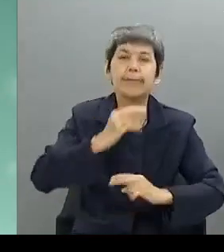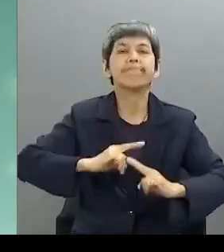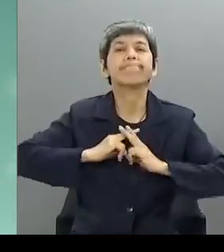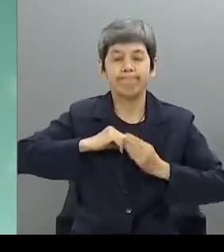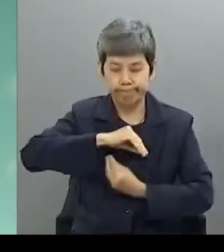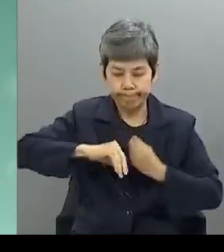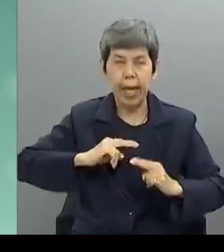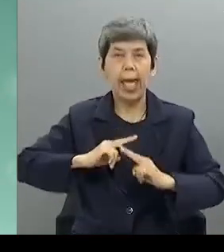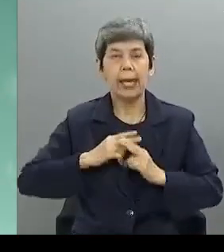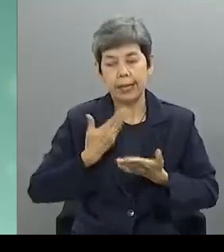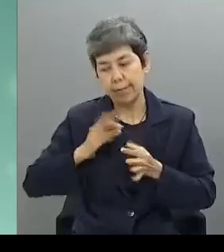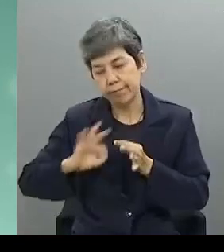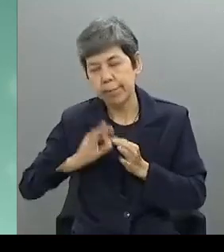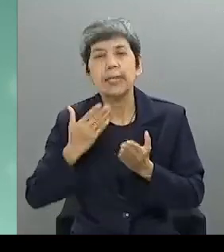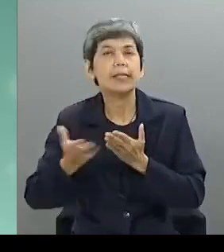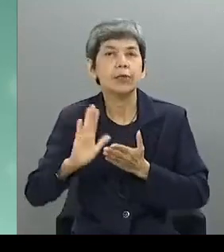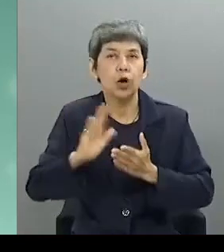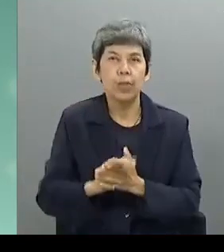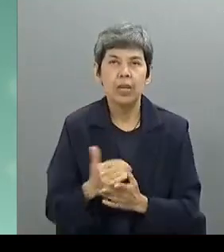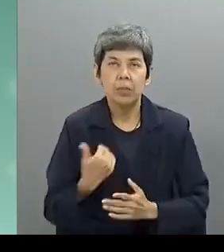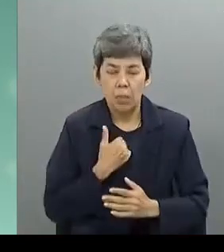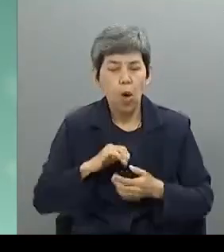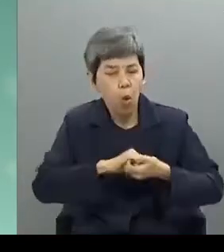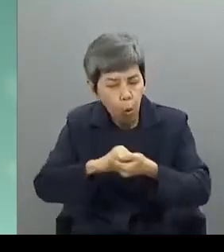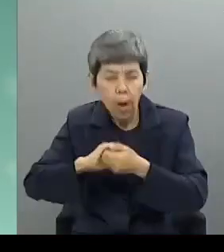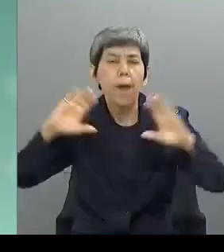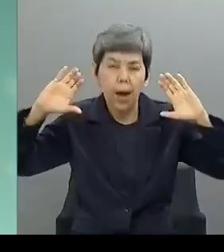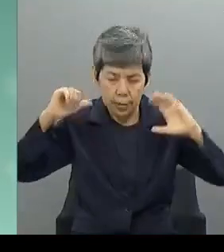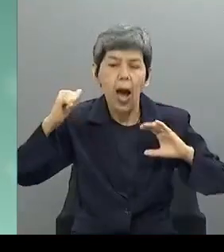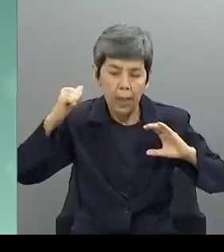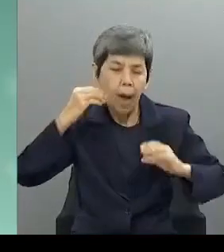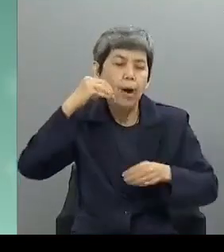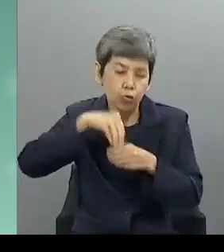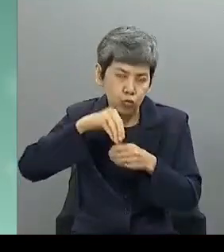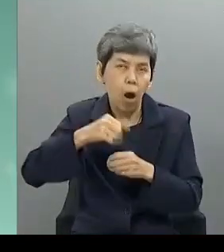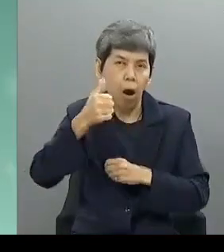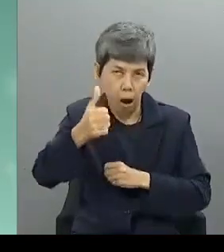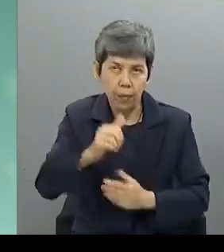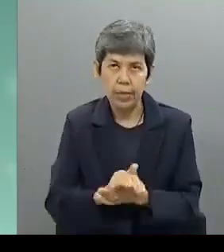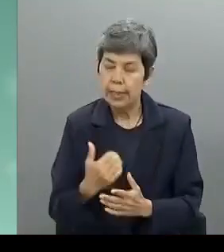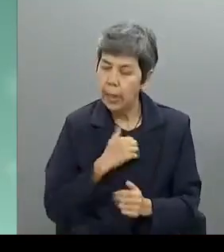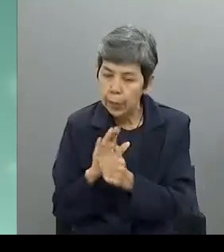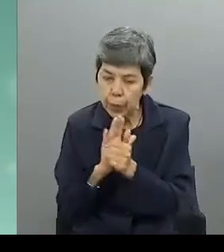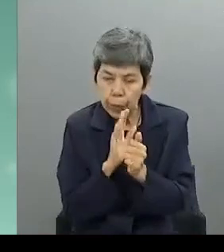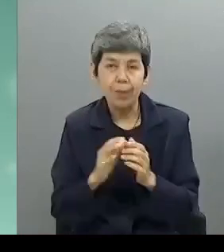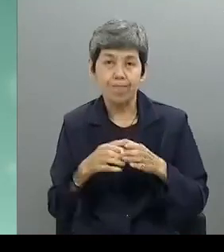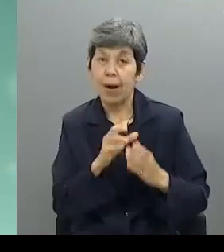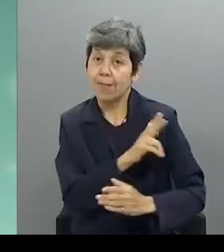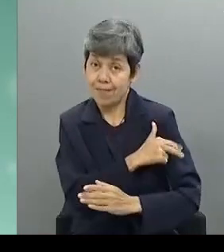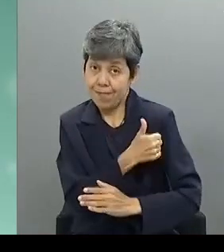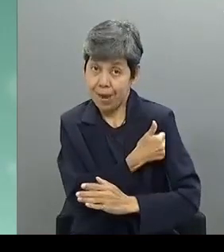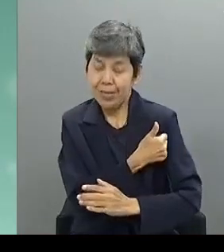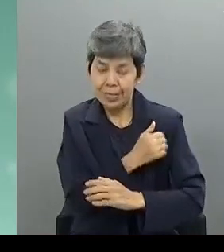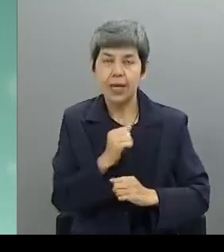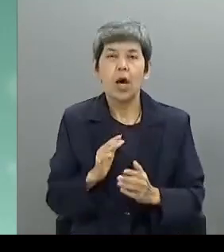ดค่าใช้จ่ายพร้อมให้ความร่วมมือกับภาครัฐในการอยู่บ้านและให้กำลังใจทีมแพทย์และพยาบาลรวมถึงบุค